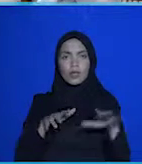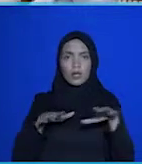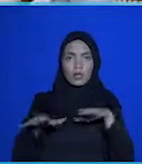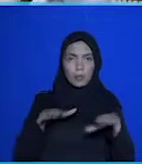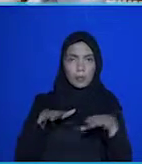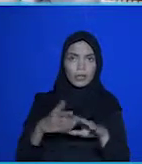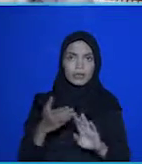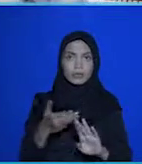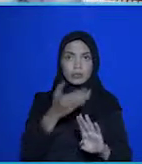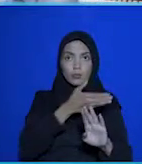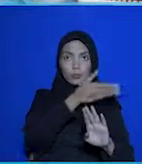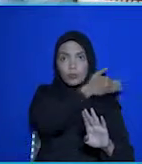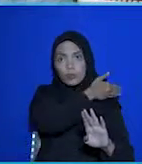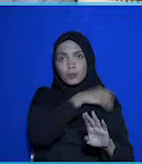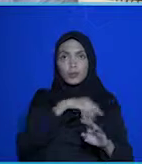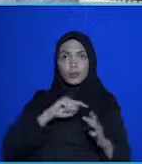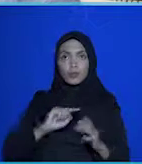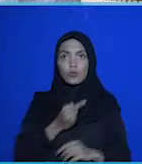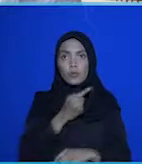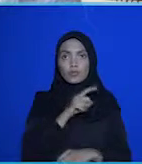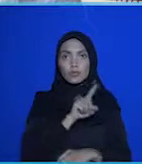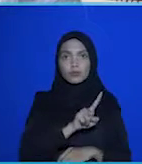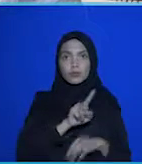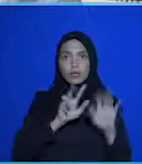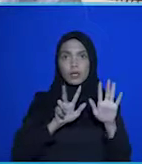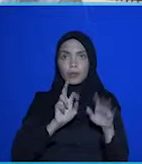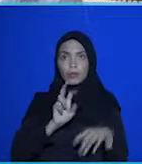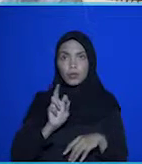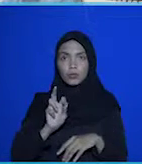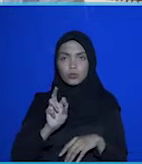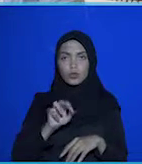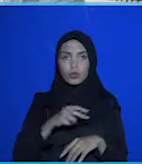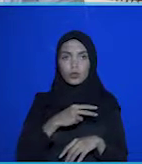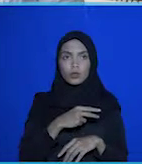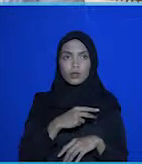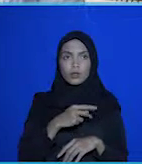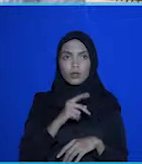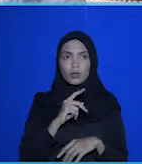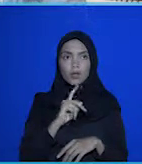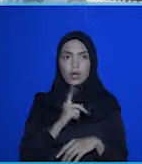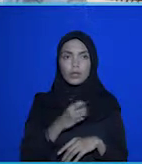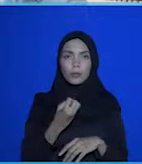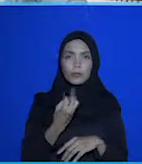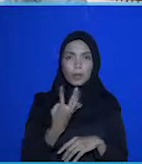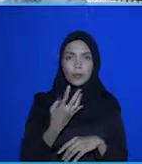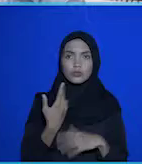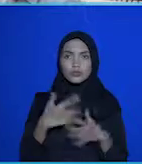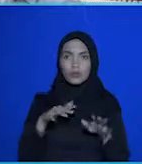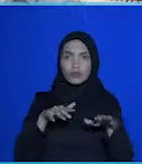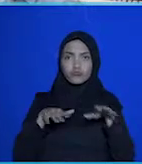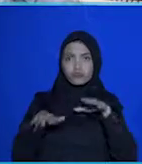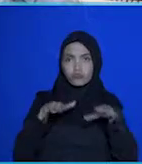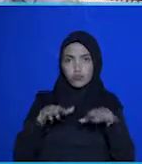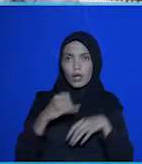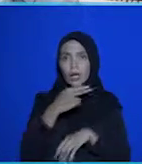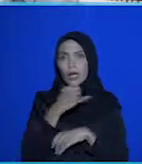Ini ada gempa-gempa yang sudah terjadi sebelumnya, sejak tahun 1800. Itu baik, artinya sebagian energi